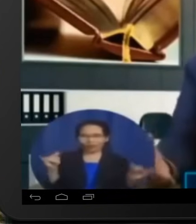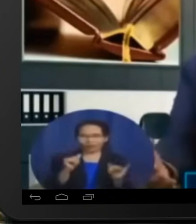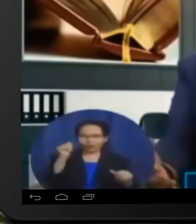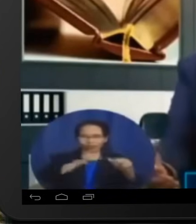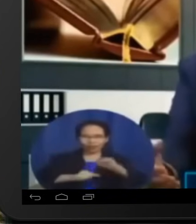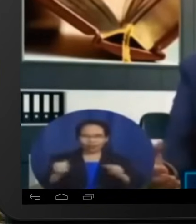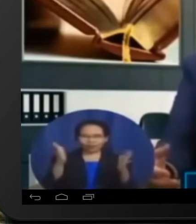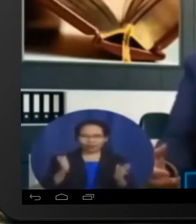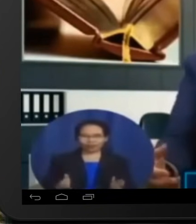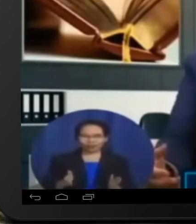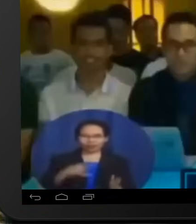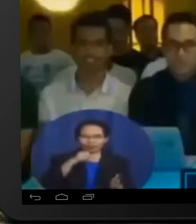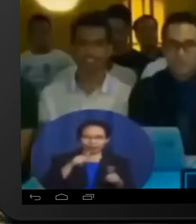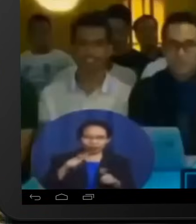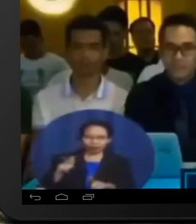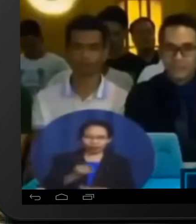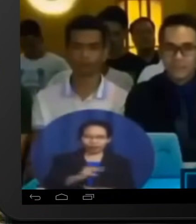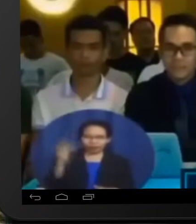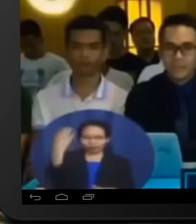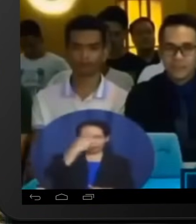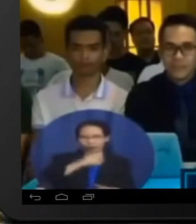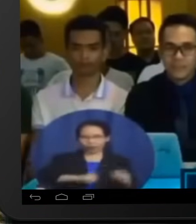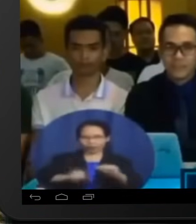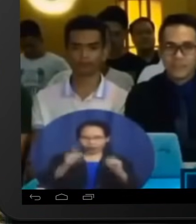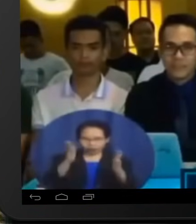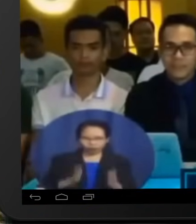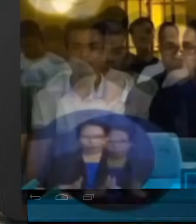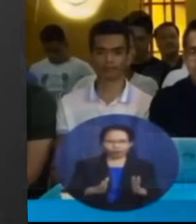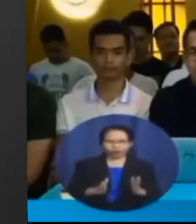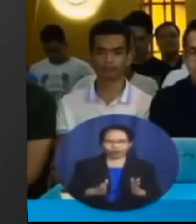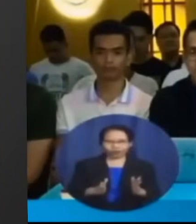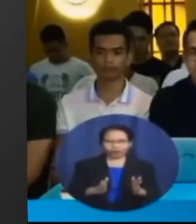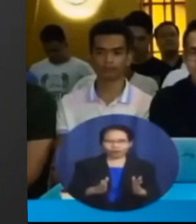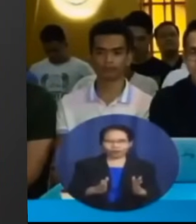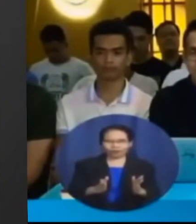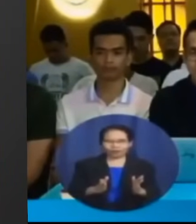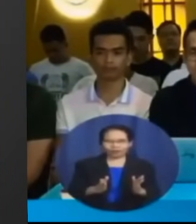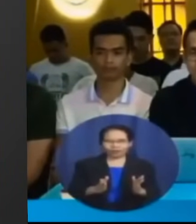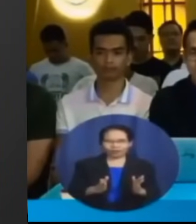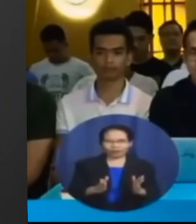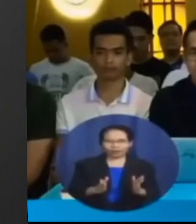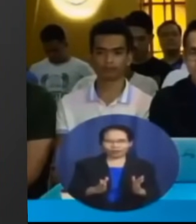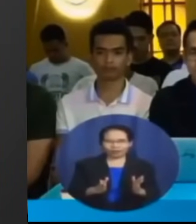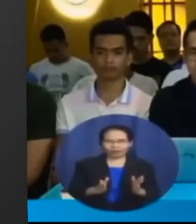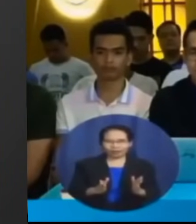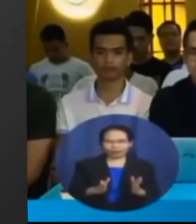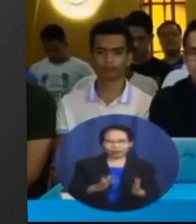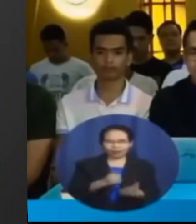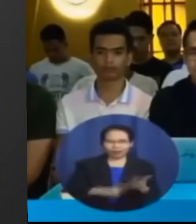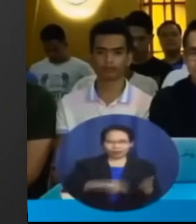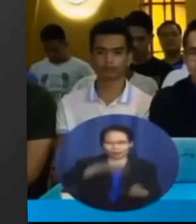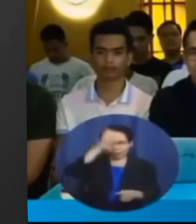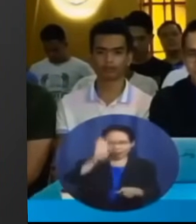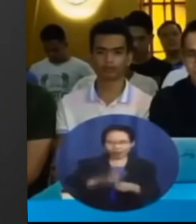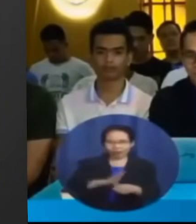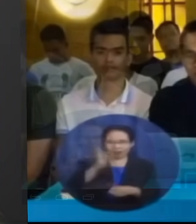mga artista, no? Hindi naman. Parang, ano kapatid na Daniel yung kawikaan